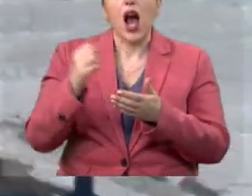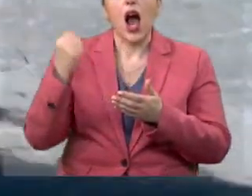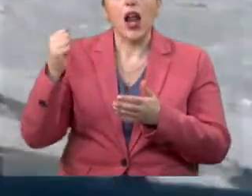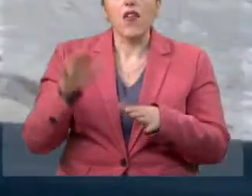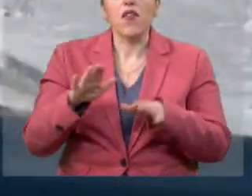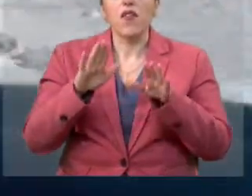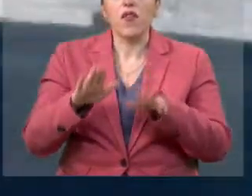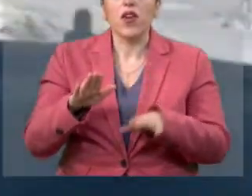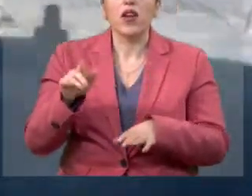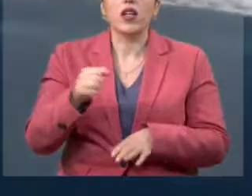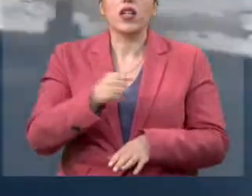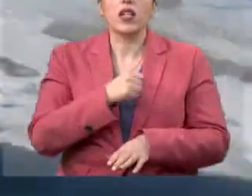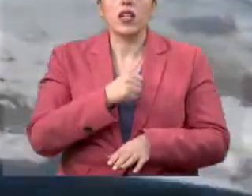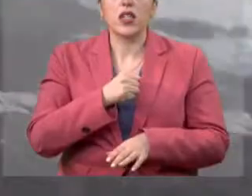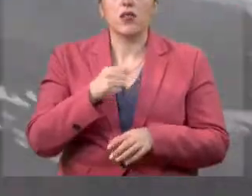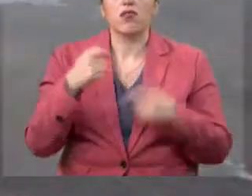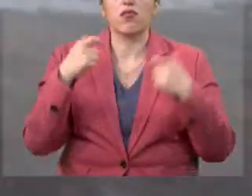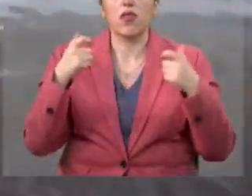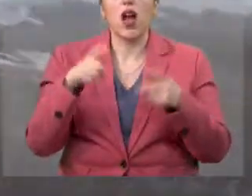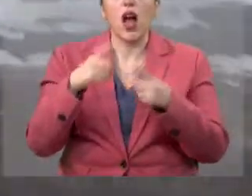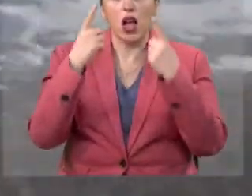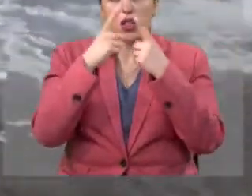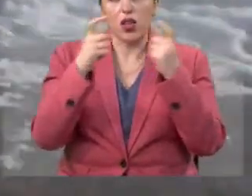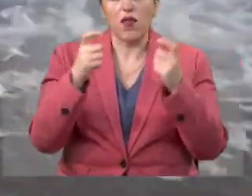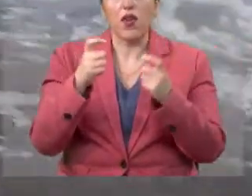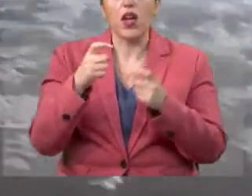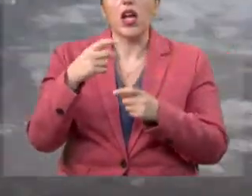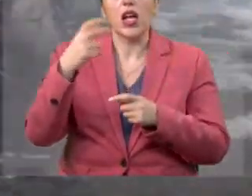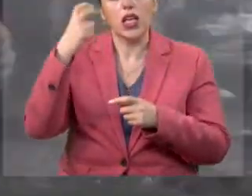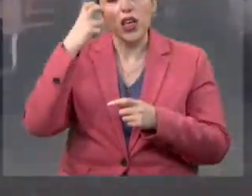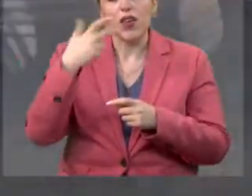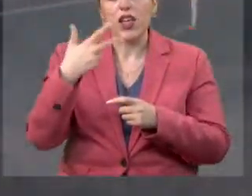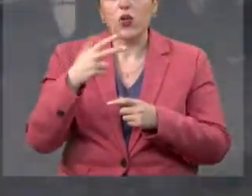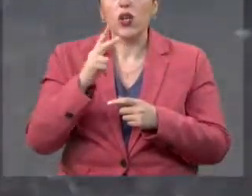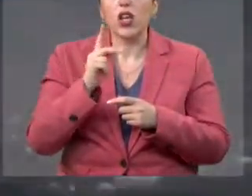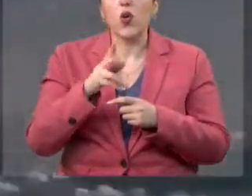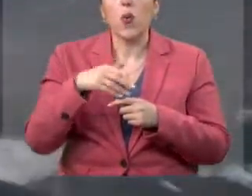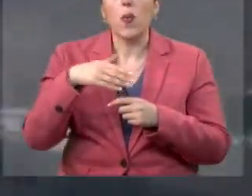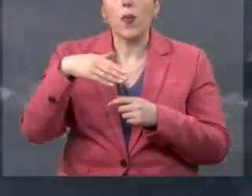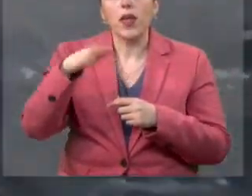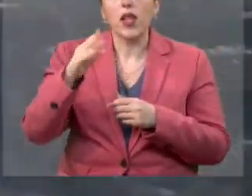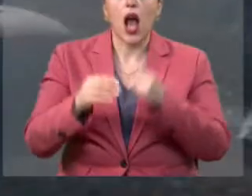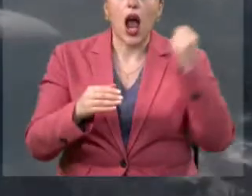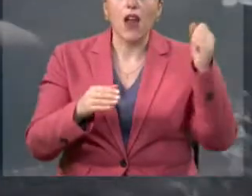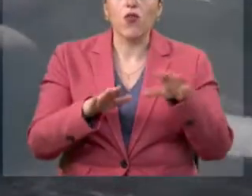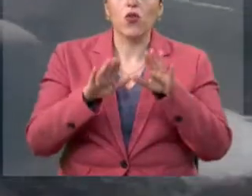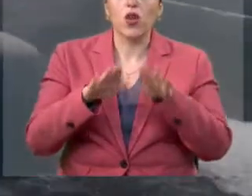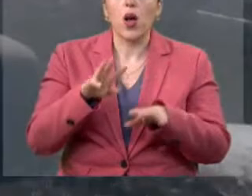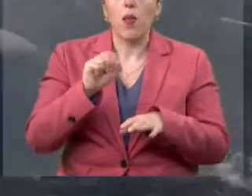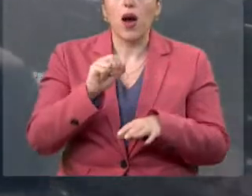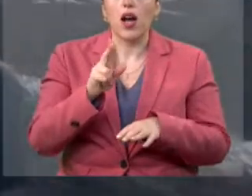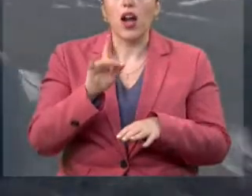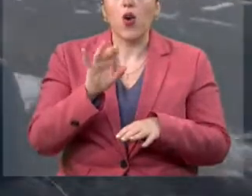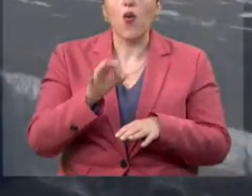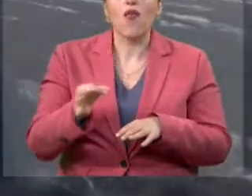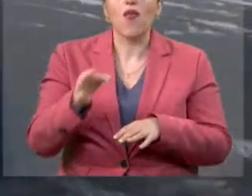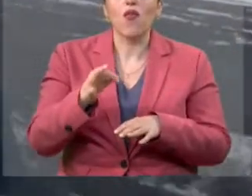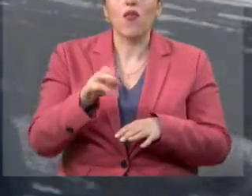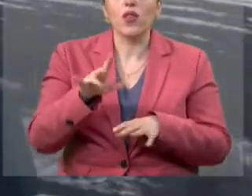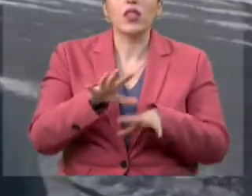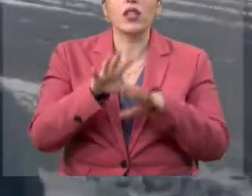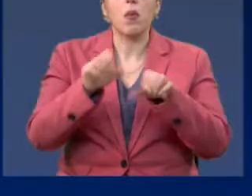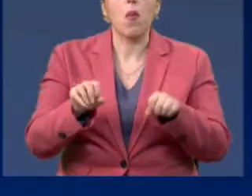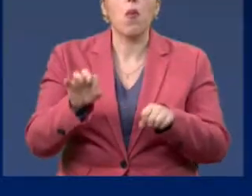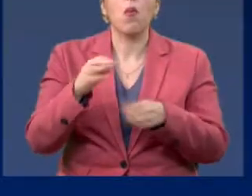ուժերի գլխավոր շտաբը կեսգիշերն անց հայտարարեց Կիևից 30 կիլոմետր արևմուտք գտնվող Մակարով շրջկենտրոնի ազատագրման